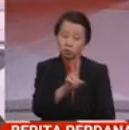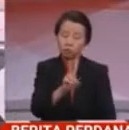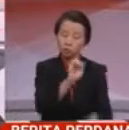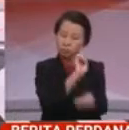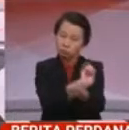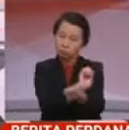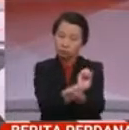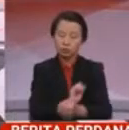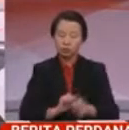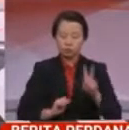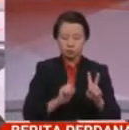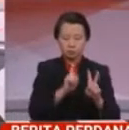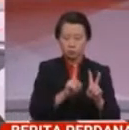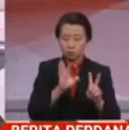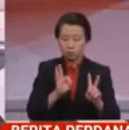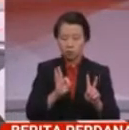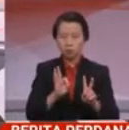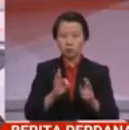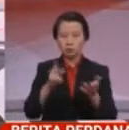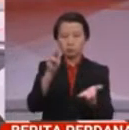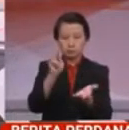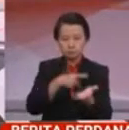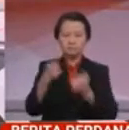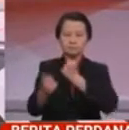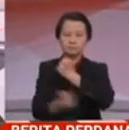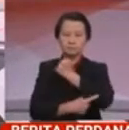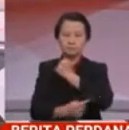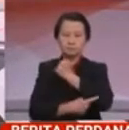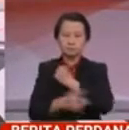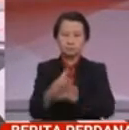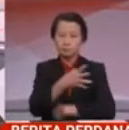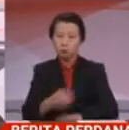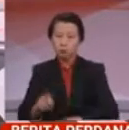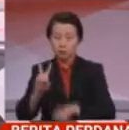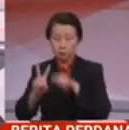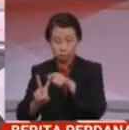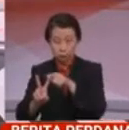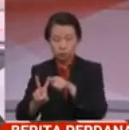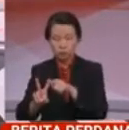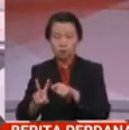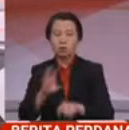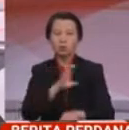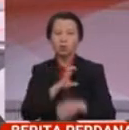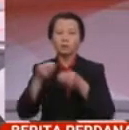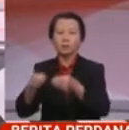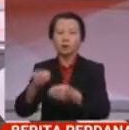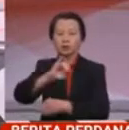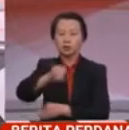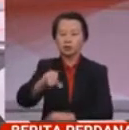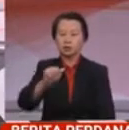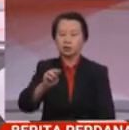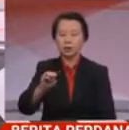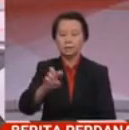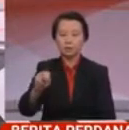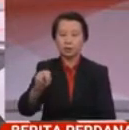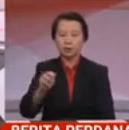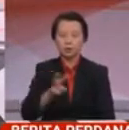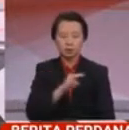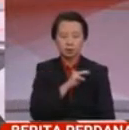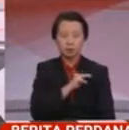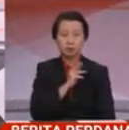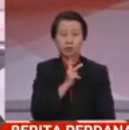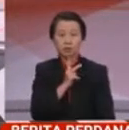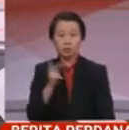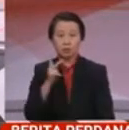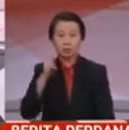direman, 216 individu dikompaun, manakala dua lagi diberi jaminan polis. Menteri Kanan Keselamatan Datuk Seri